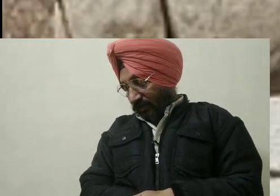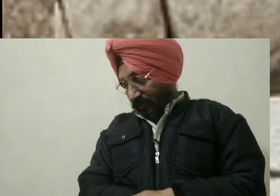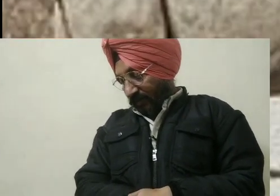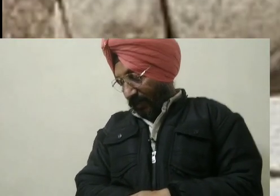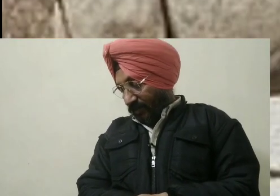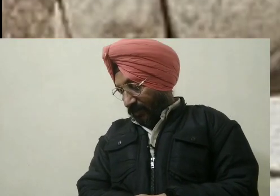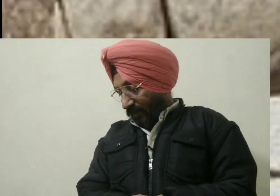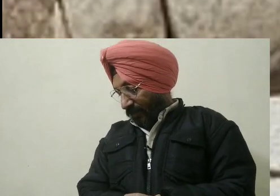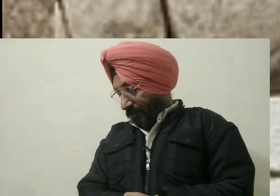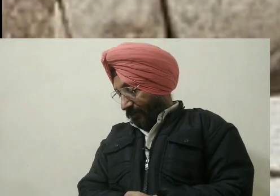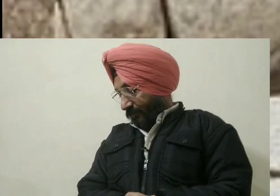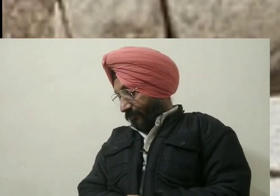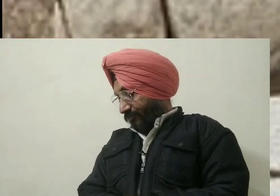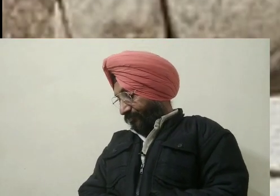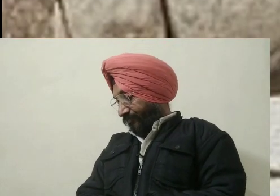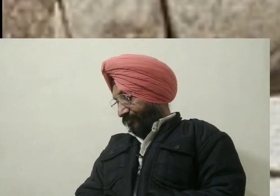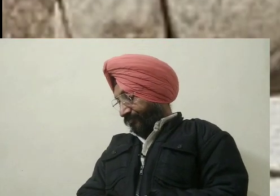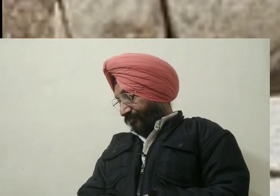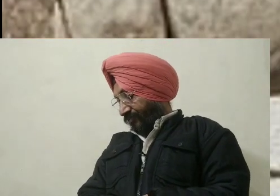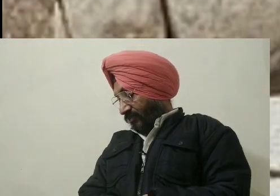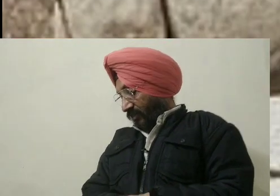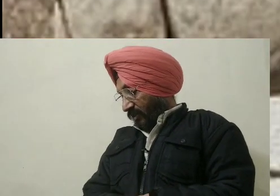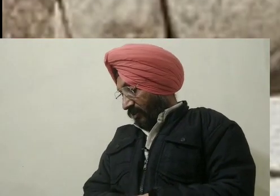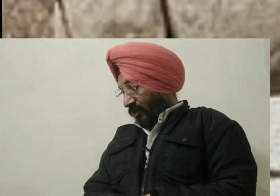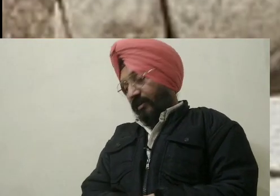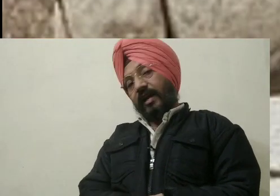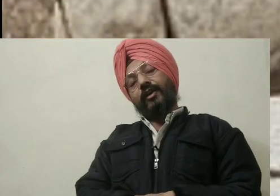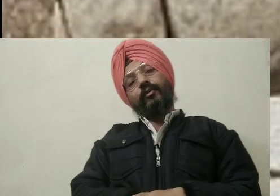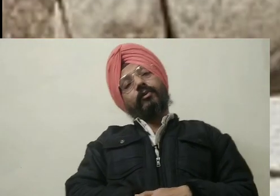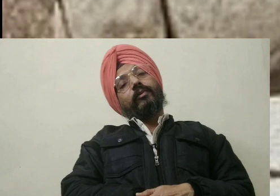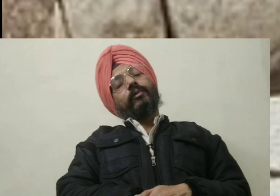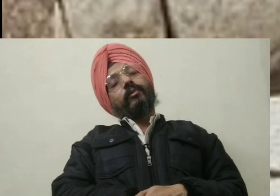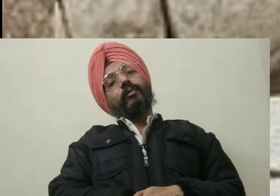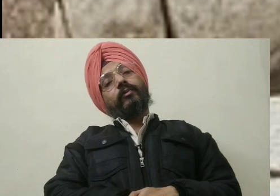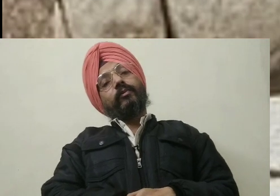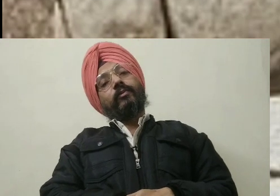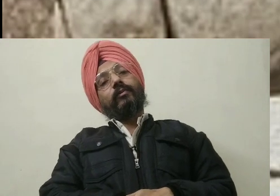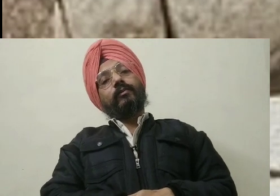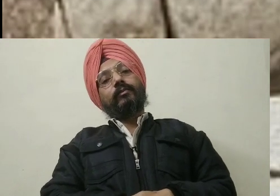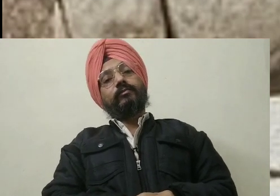नेक्स्ट है राइनो